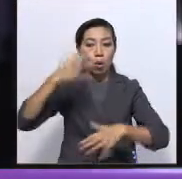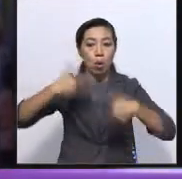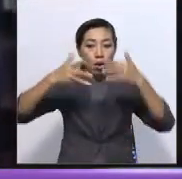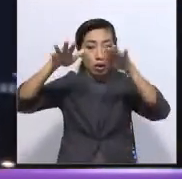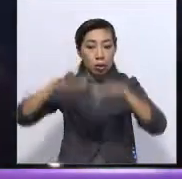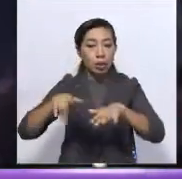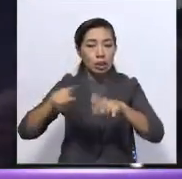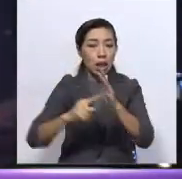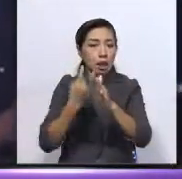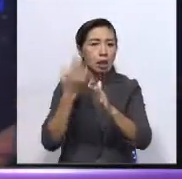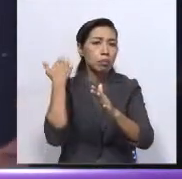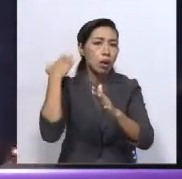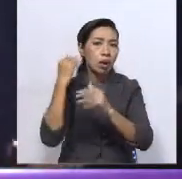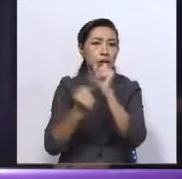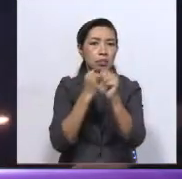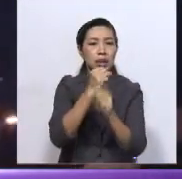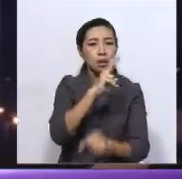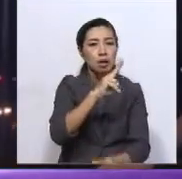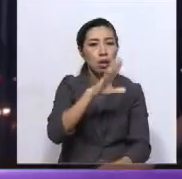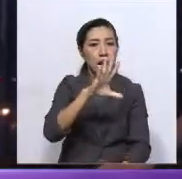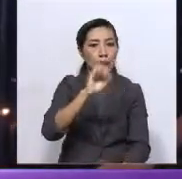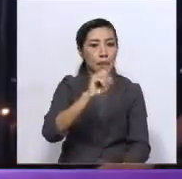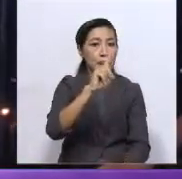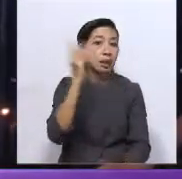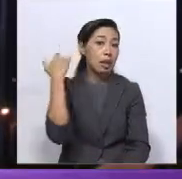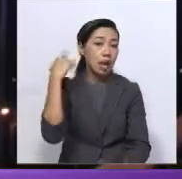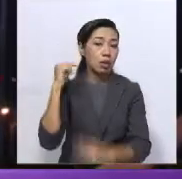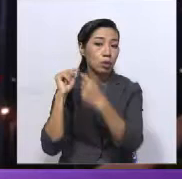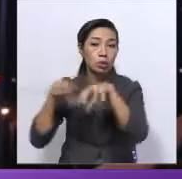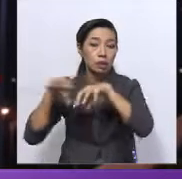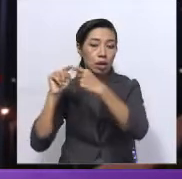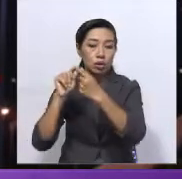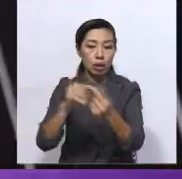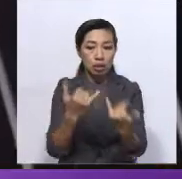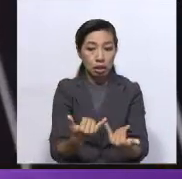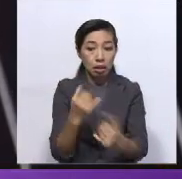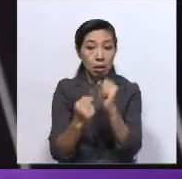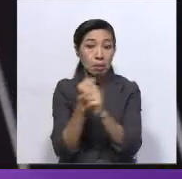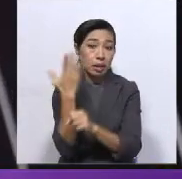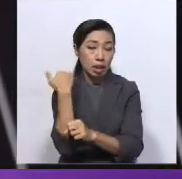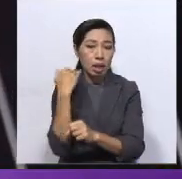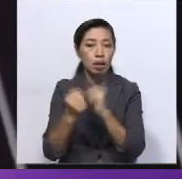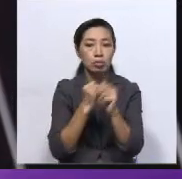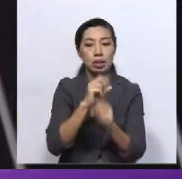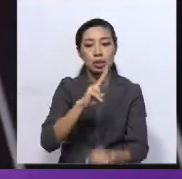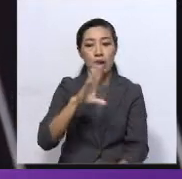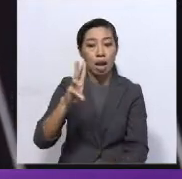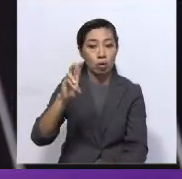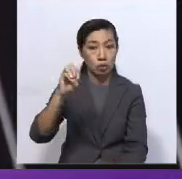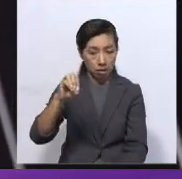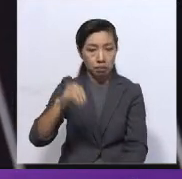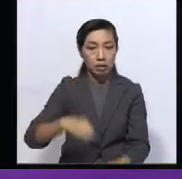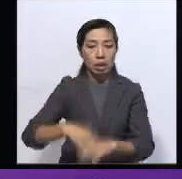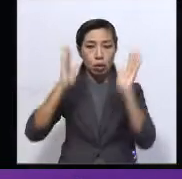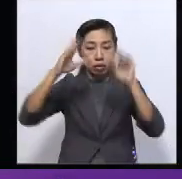ต่ปี2551จนถึงปัจจุบันนะคะซึ่งเมื่อปีที่แล้วปี2560ก็สามารถรณรงค์ลดการใช้ไฟฟ้